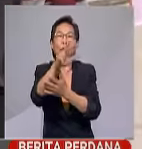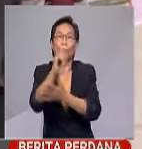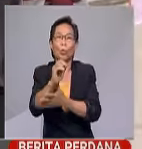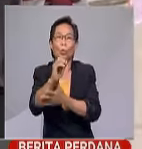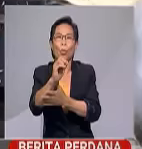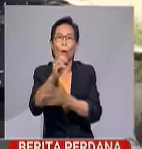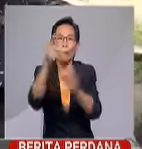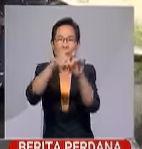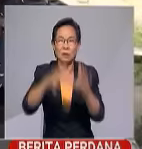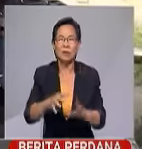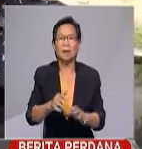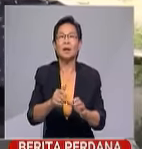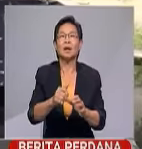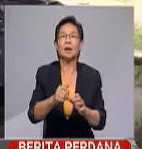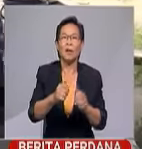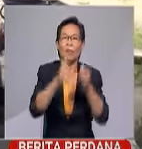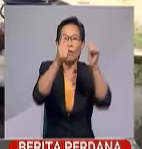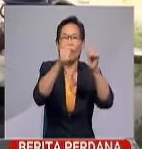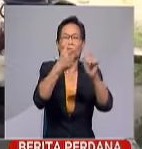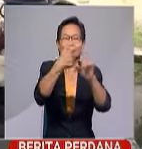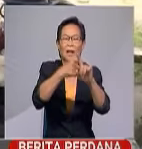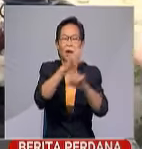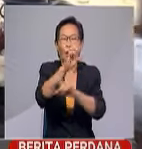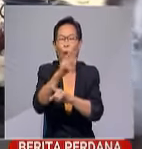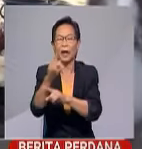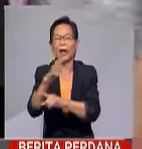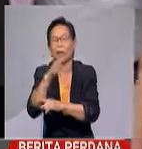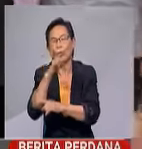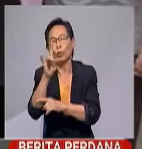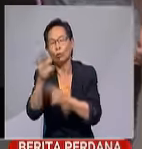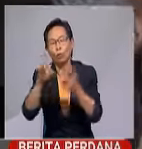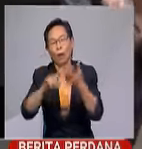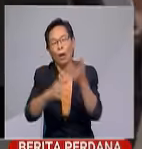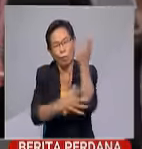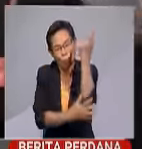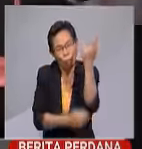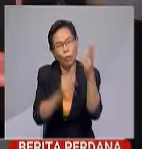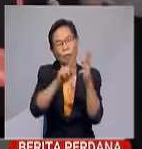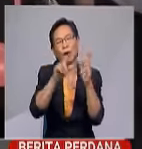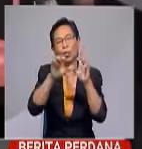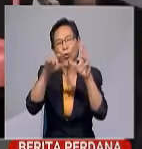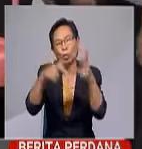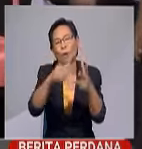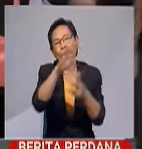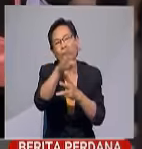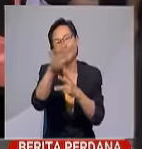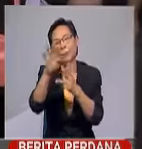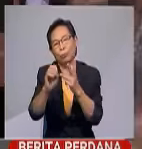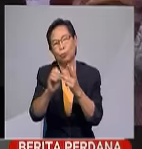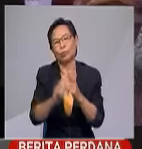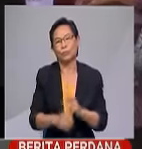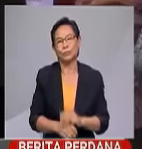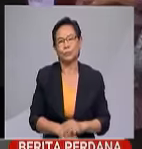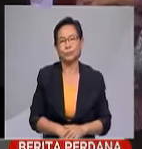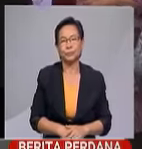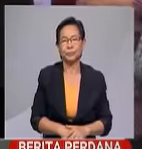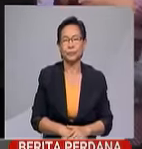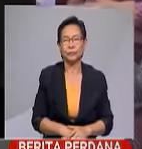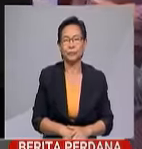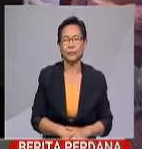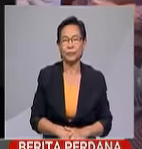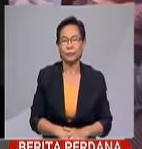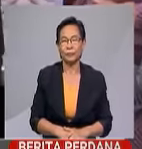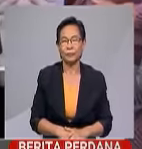sulung terdiri daripada orang kurang upaya OKU, ibu tunggal, asnaf dan golongan B40.